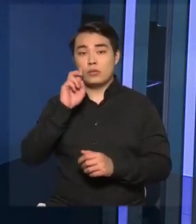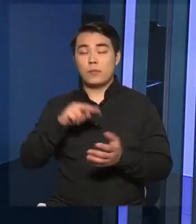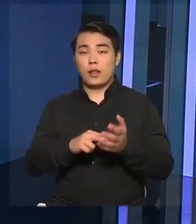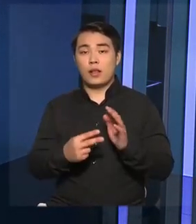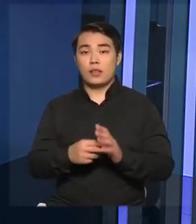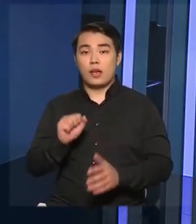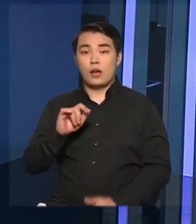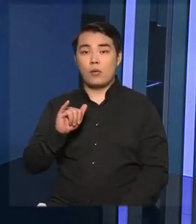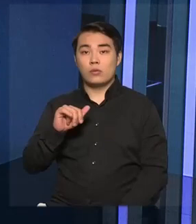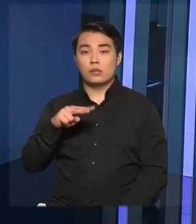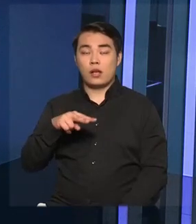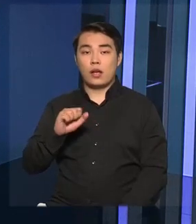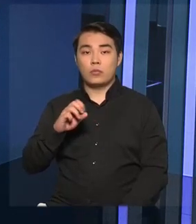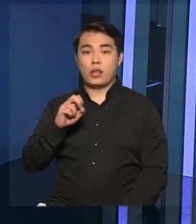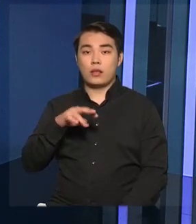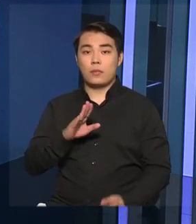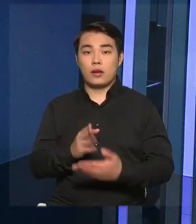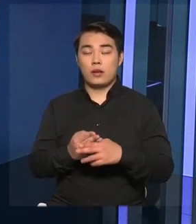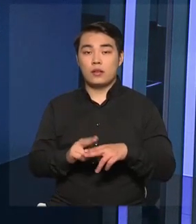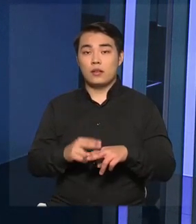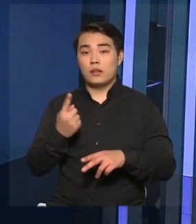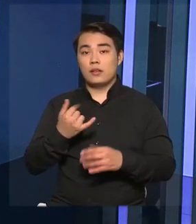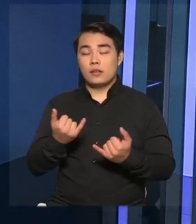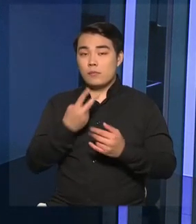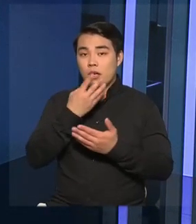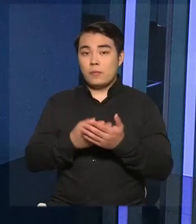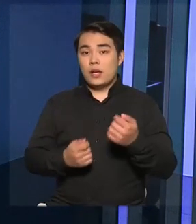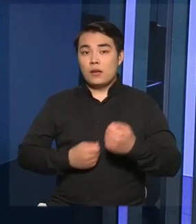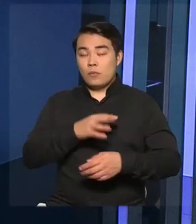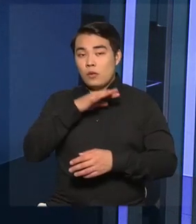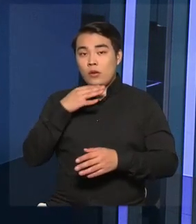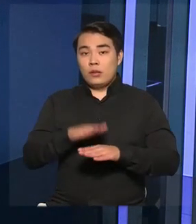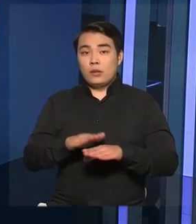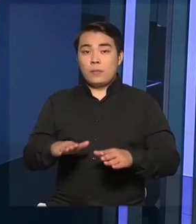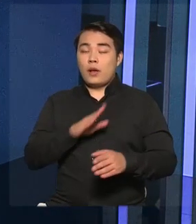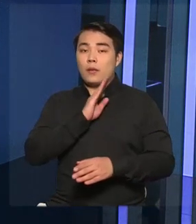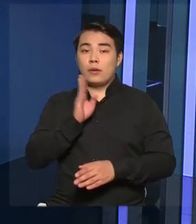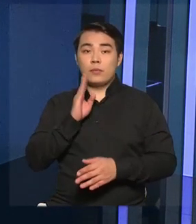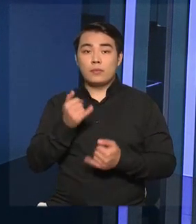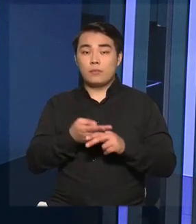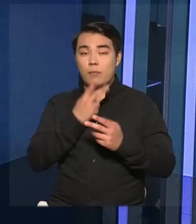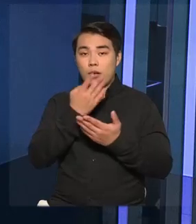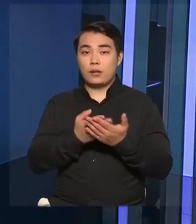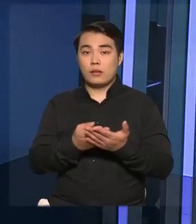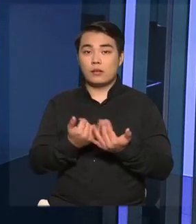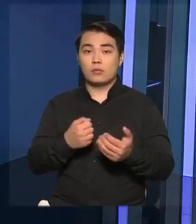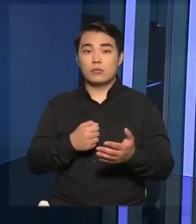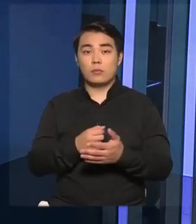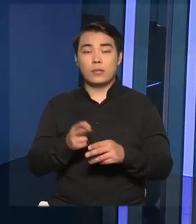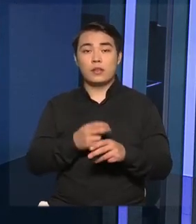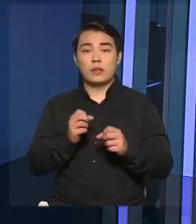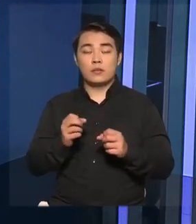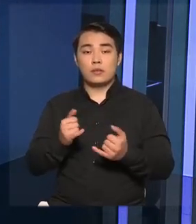программе «Аула Маната». Одна из них – героиня нашего материала, многодетная мама, которая прошла путь от безработной до